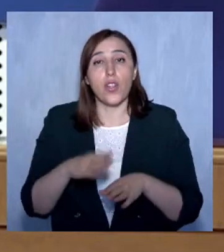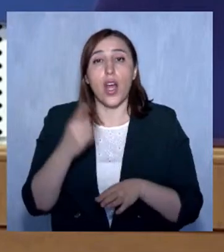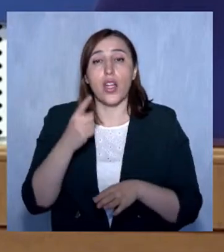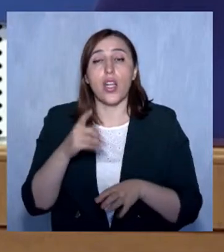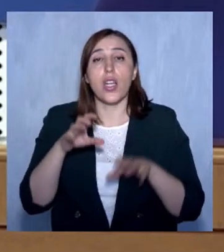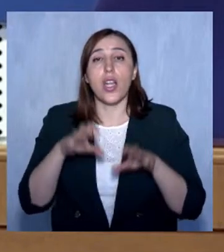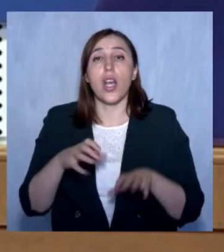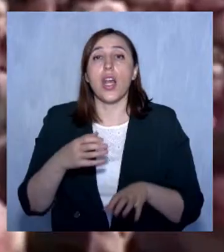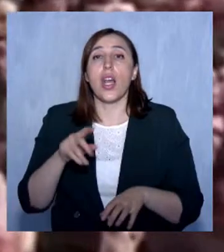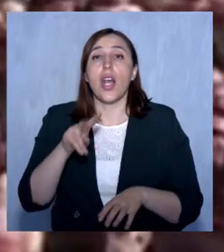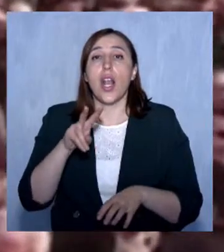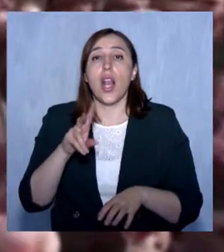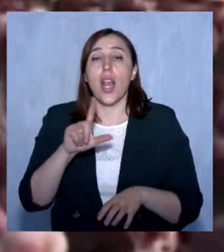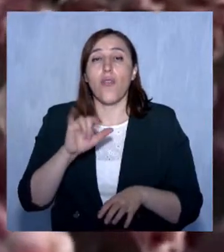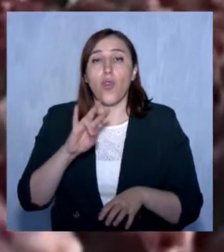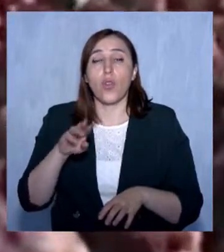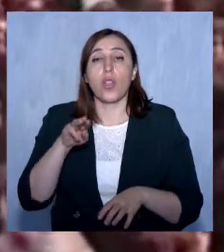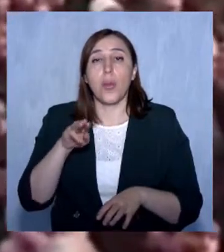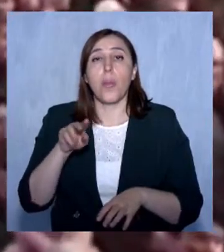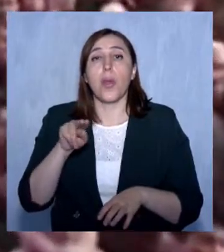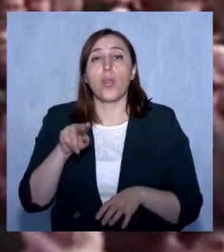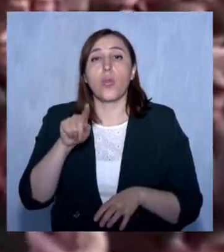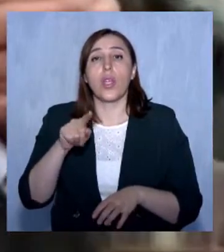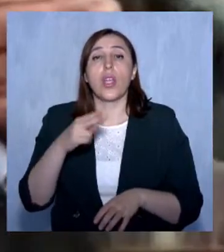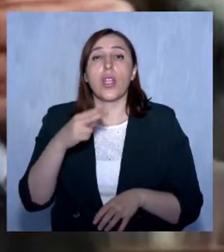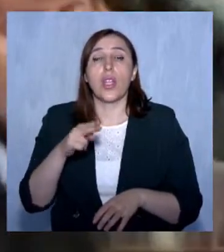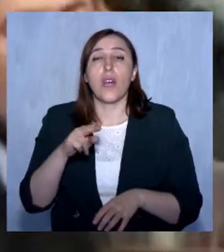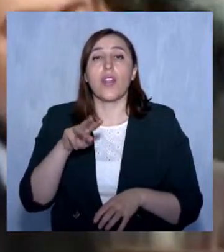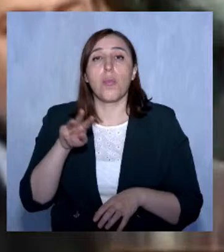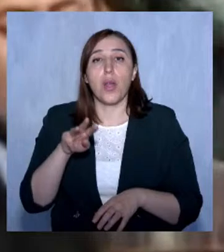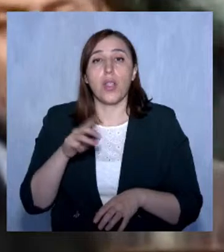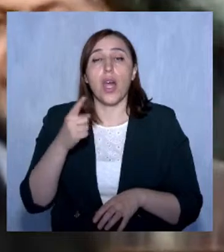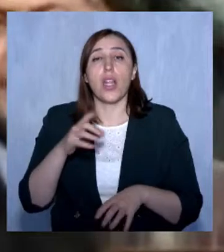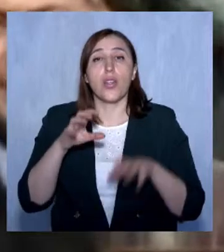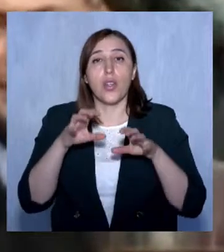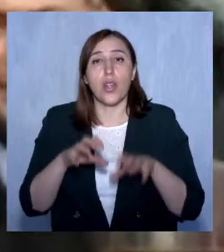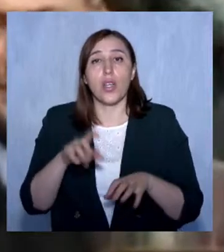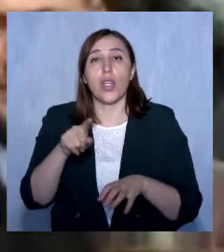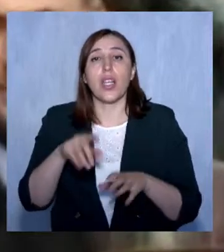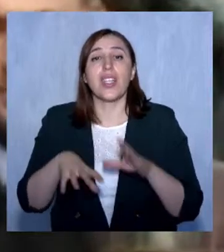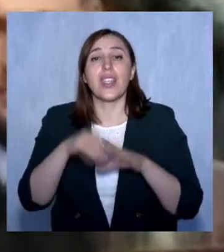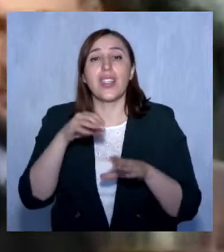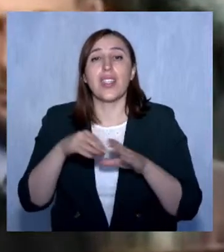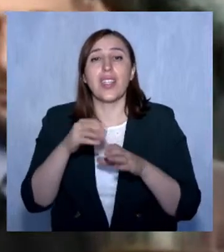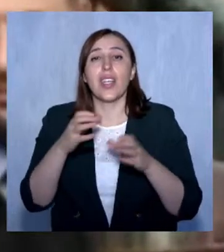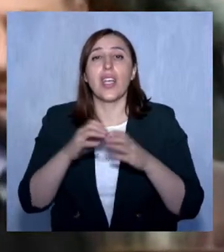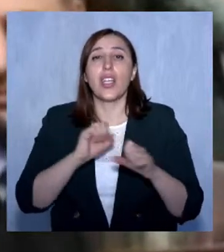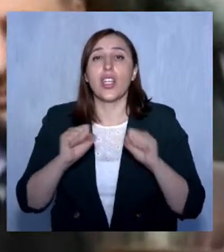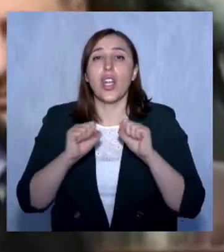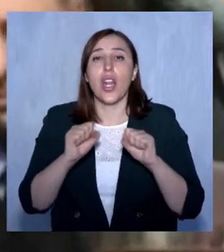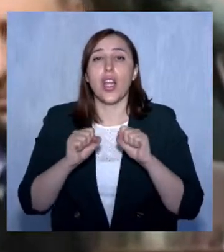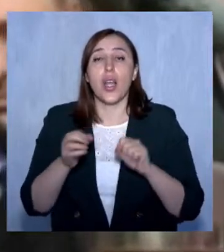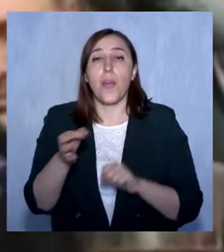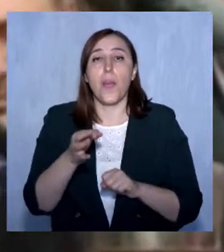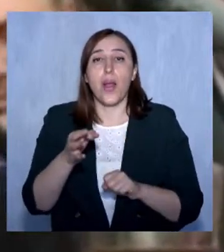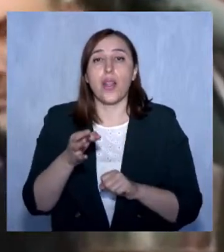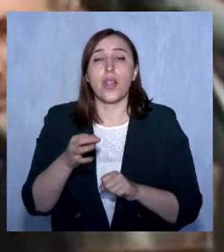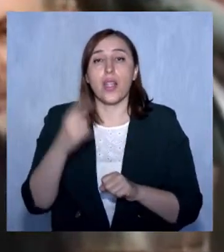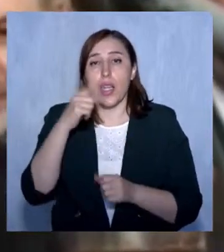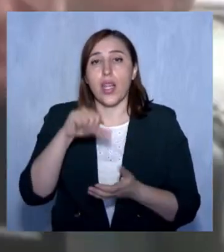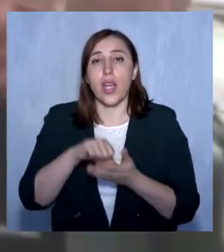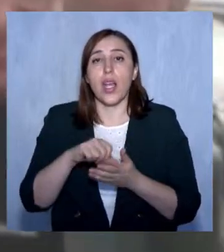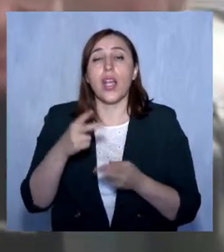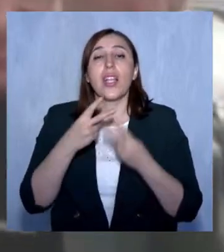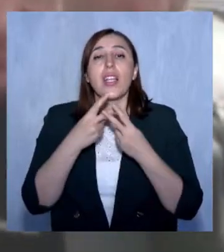նախագը հալևոն տերպետրոսյանի, նրա թիմակից դավիտ Մաթևոսյանի, առաջին նախագայի նախնդրականշտաբի շիրակի մարզի ներկայացությի չկալանավայրերի